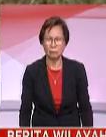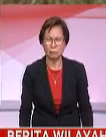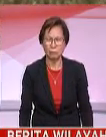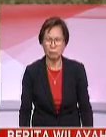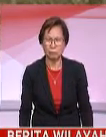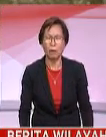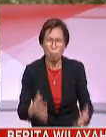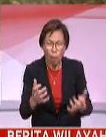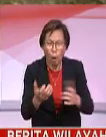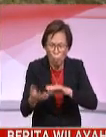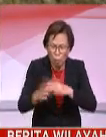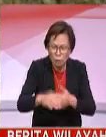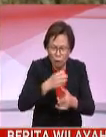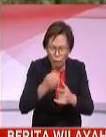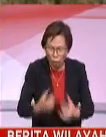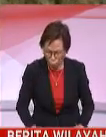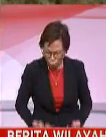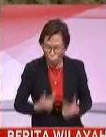nak ke hidup.